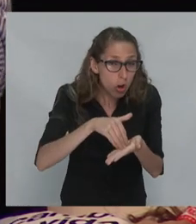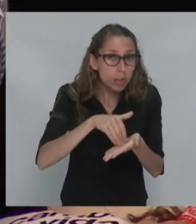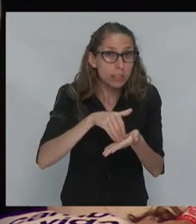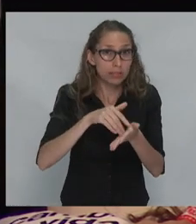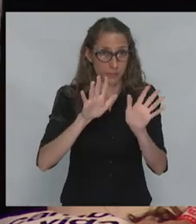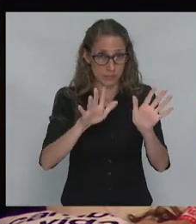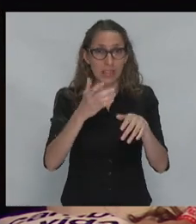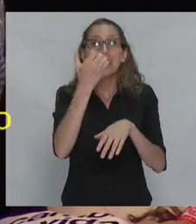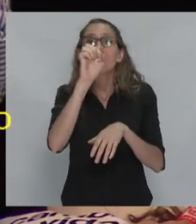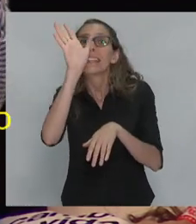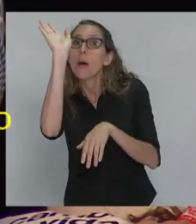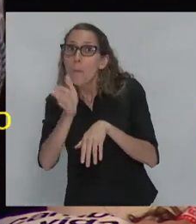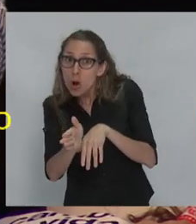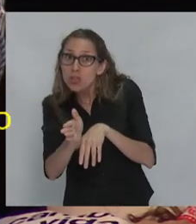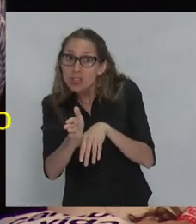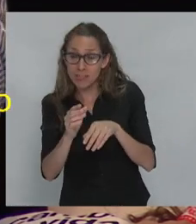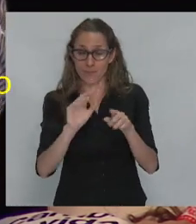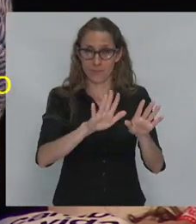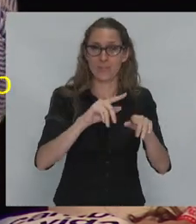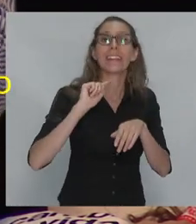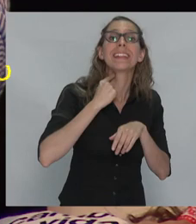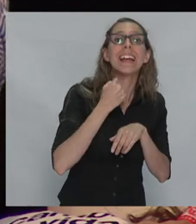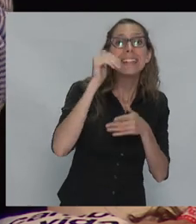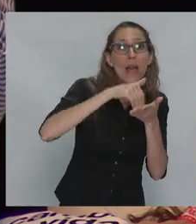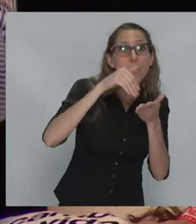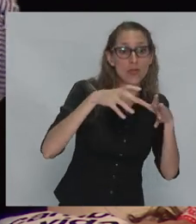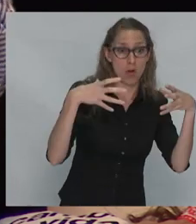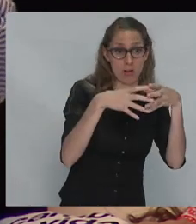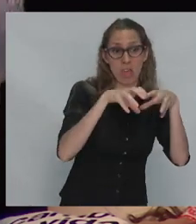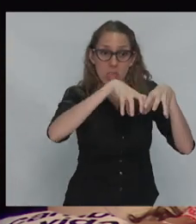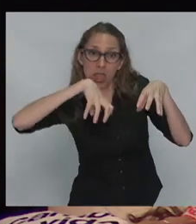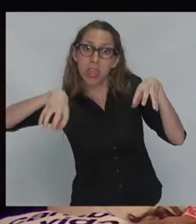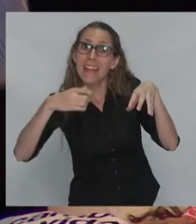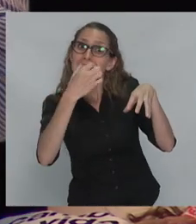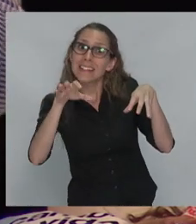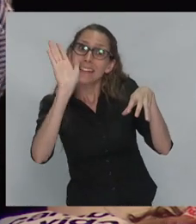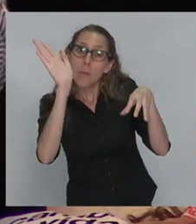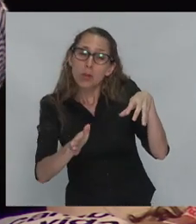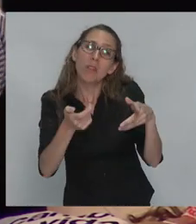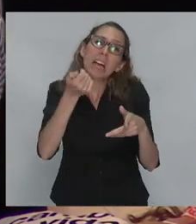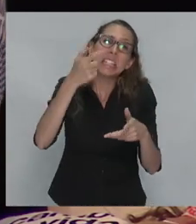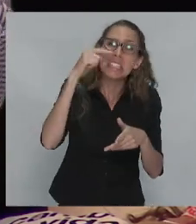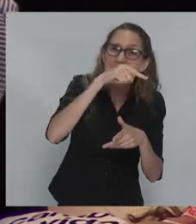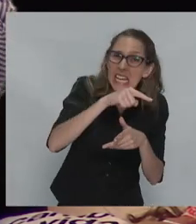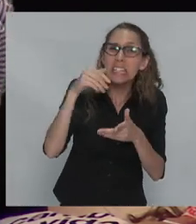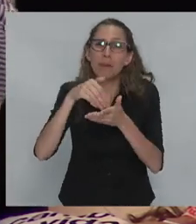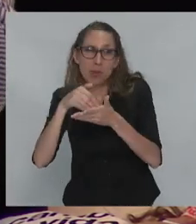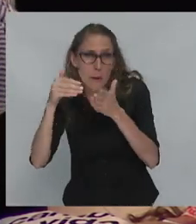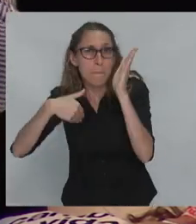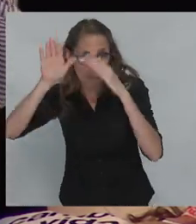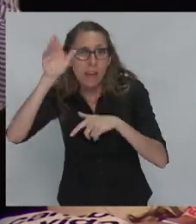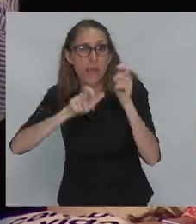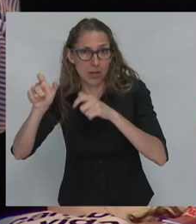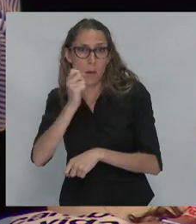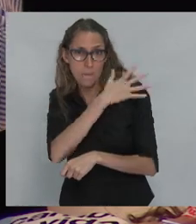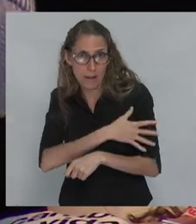60% des 13 millions, donc plus de 7 millions de Palestiniens, sont dispersés dans les exils et dans les camps